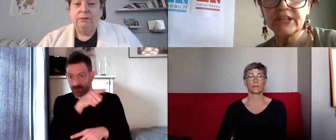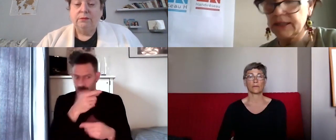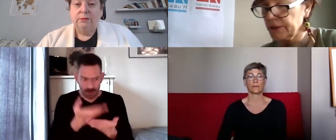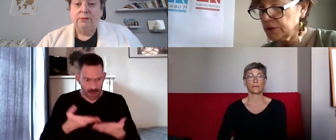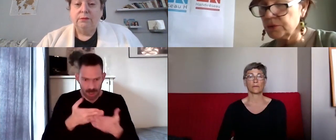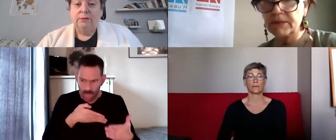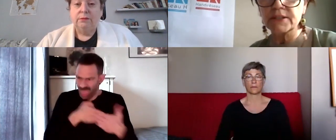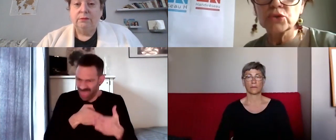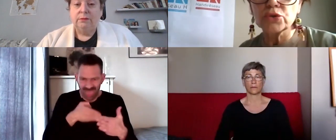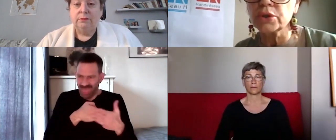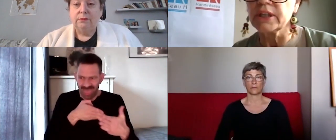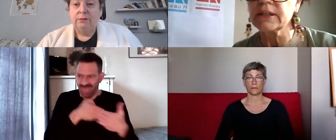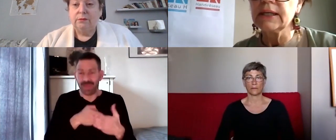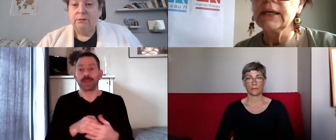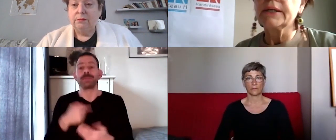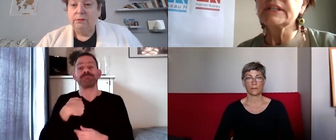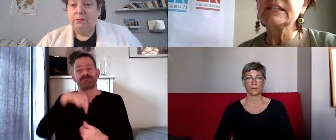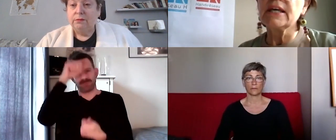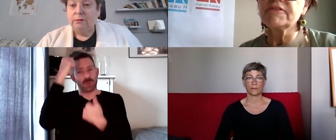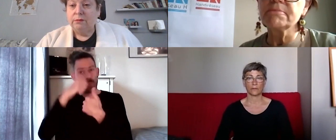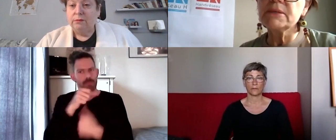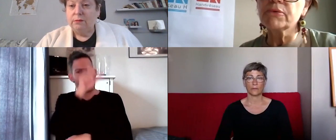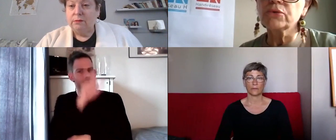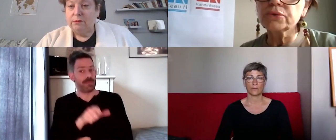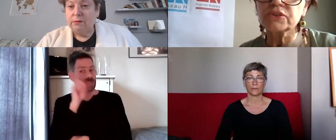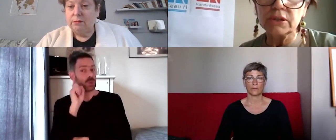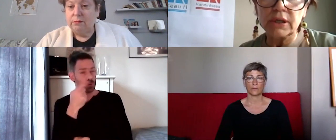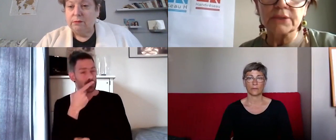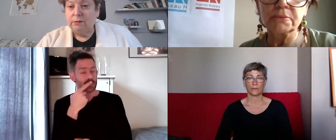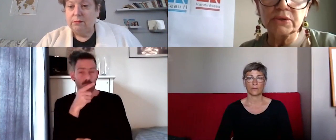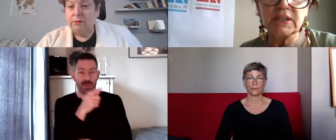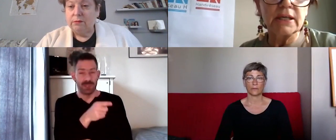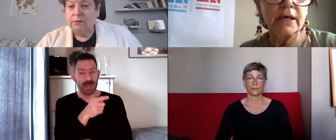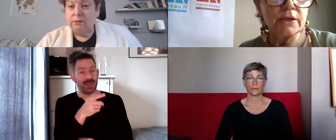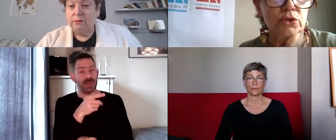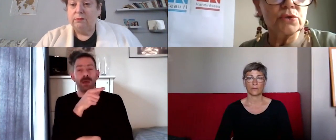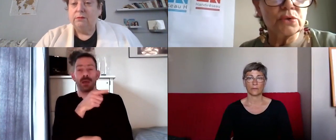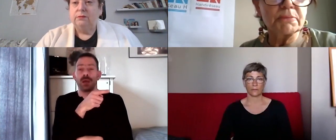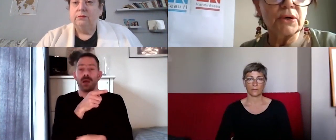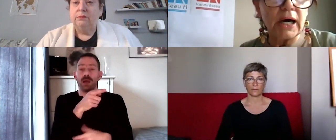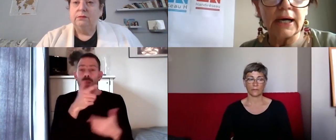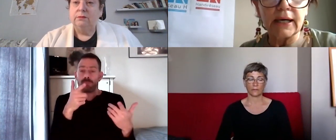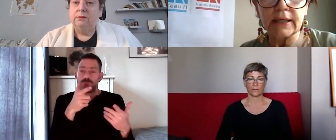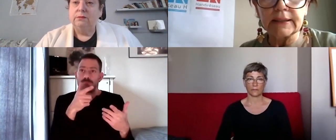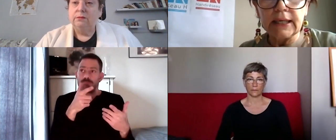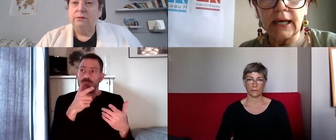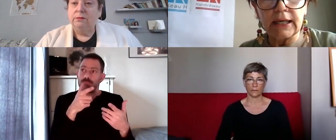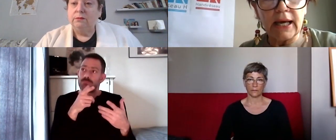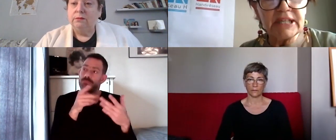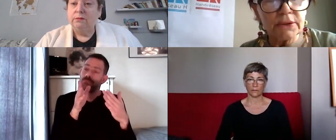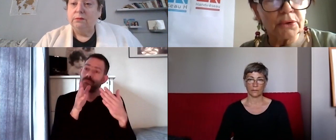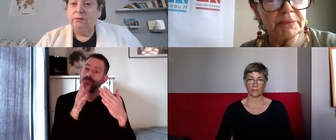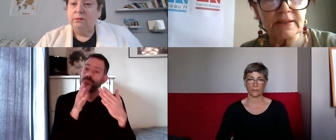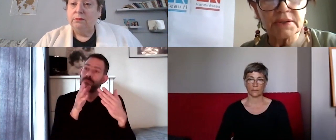me souviens d'une personne sourde qui avait mis beaucoup de temps à demander justement